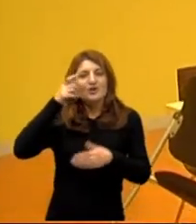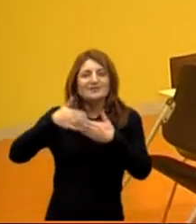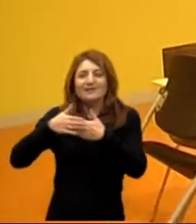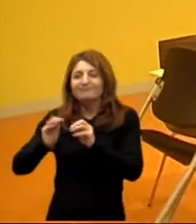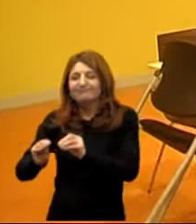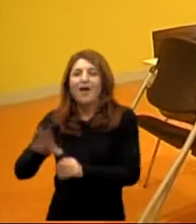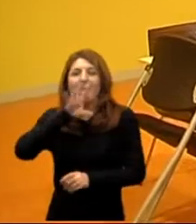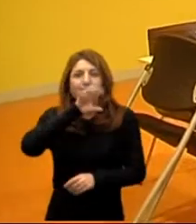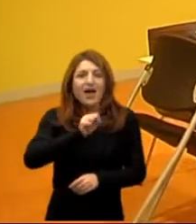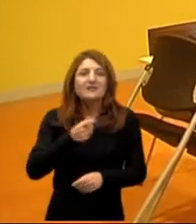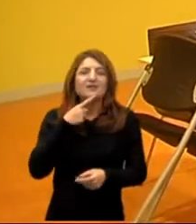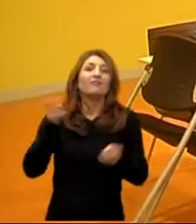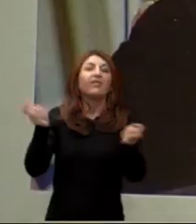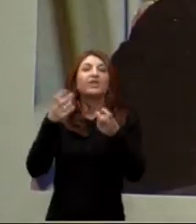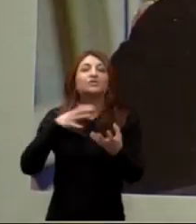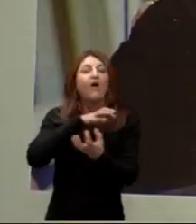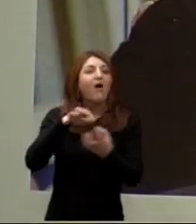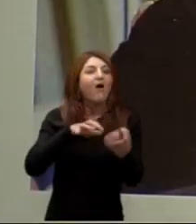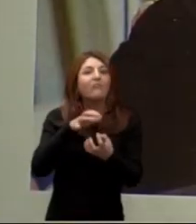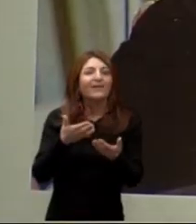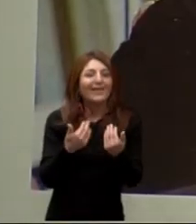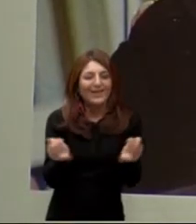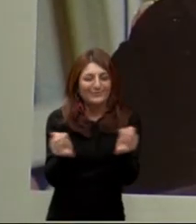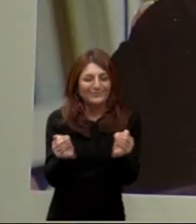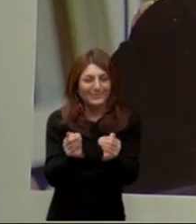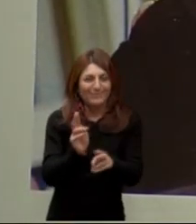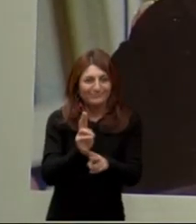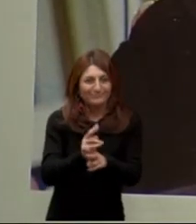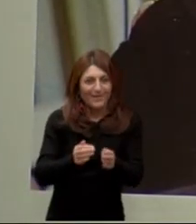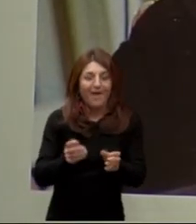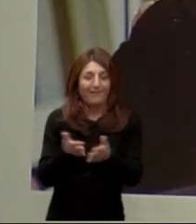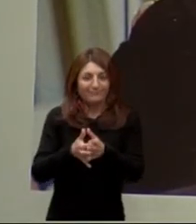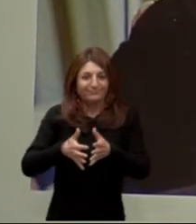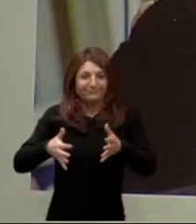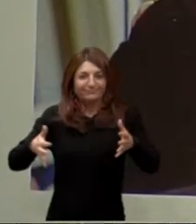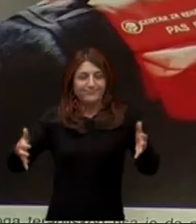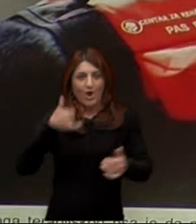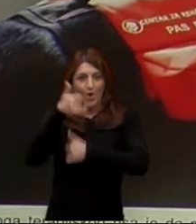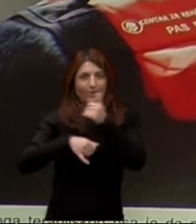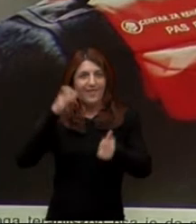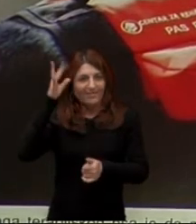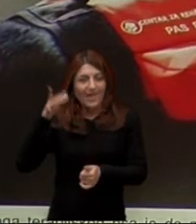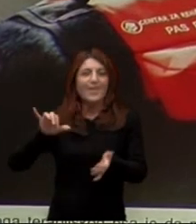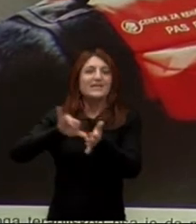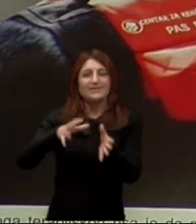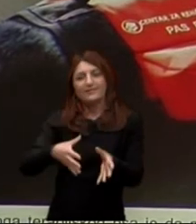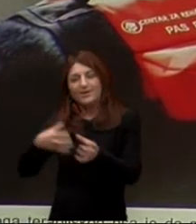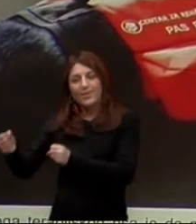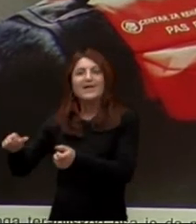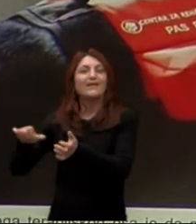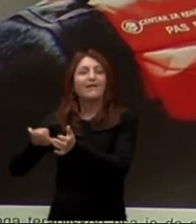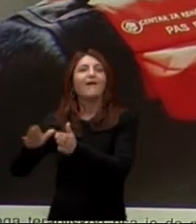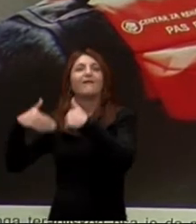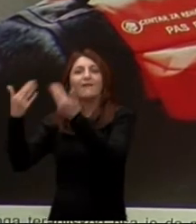pasa u kojem traže obitelji koje će udomiti štence. Nakon godinu dana starosti centar će uzeti štence i dodijeliti ih osobama